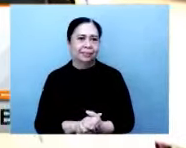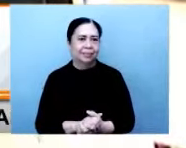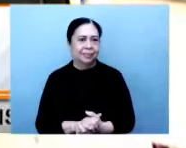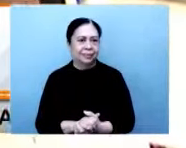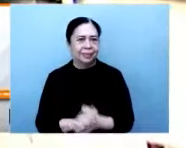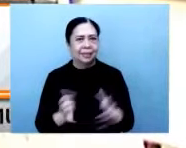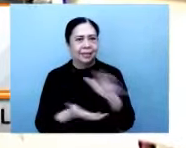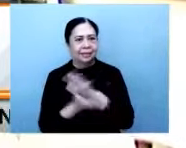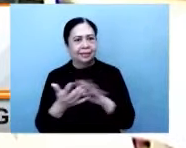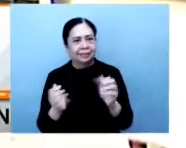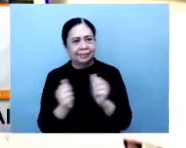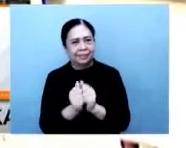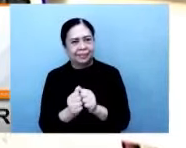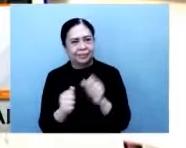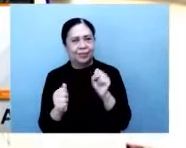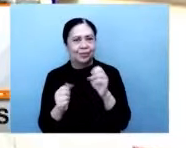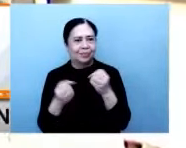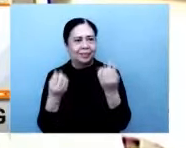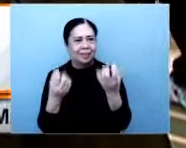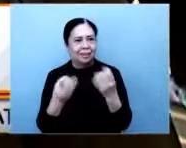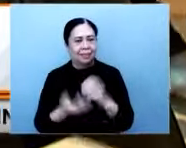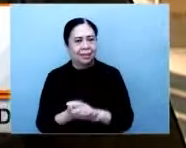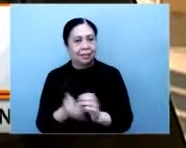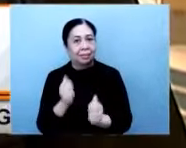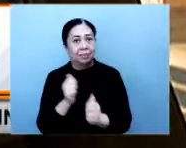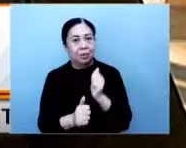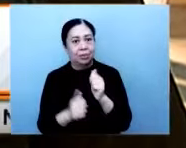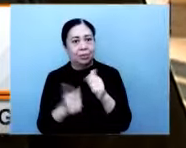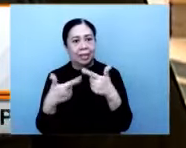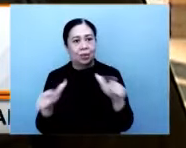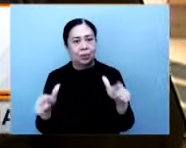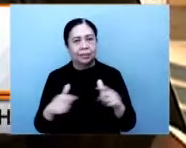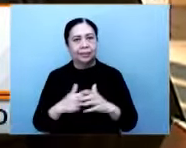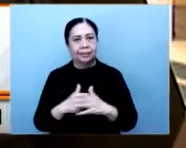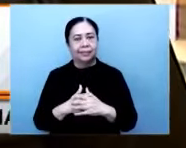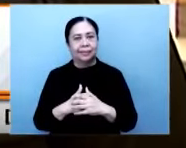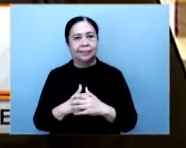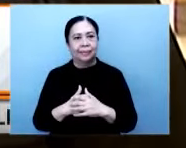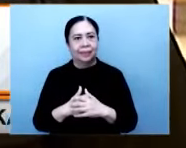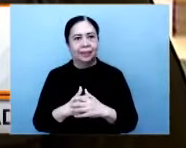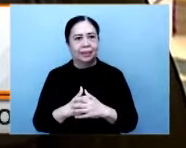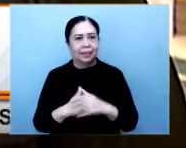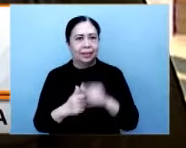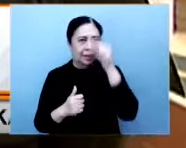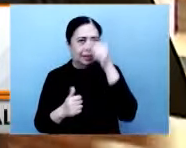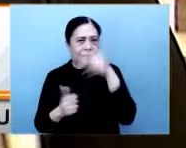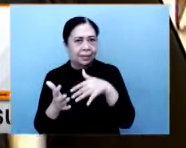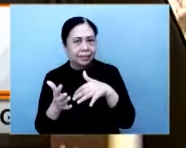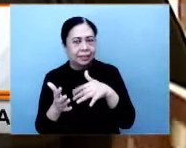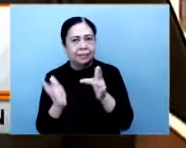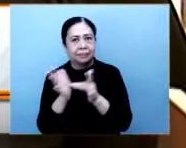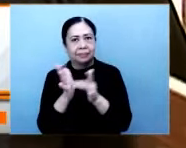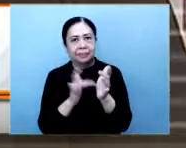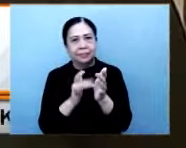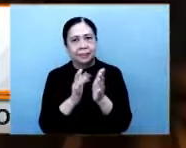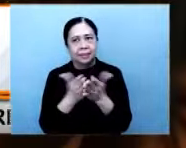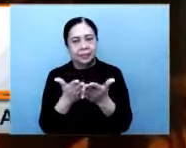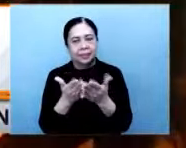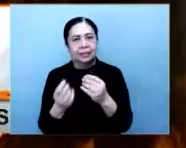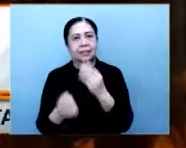sama-sama kami kaya marami. Mostly mga language. Greek studies, biblical studies, Hebrew